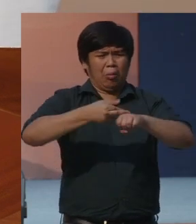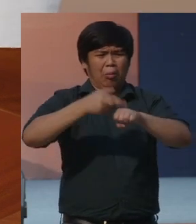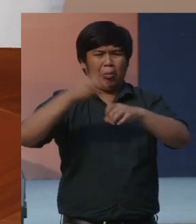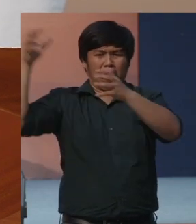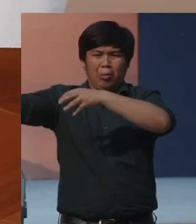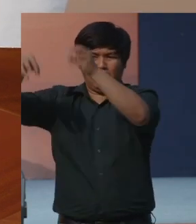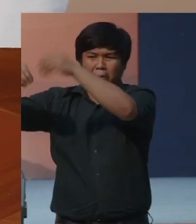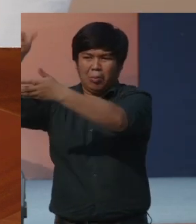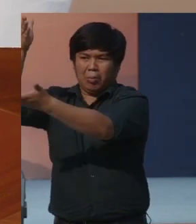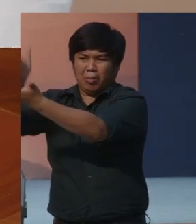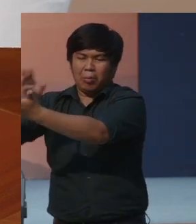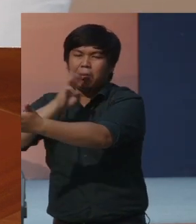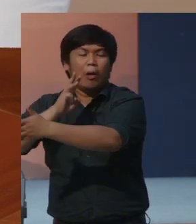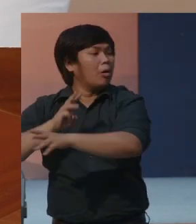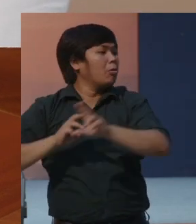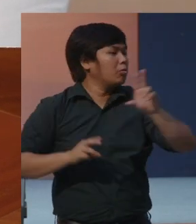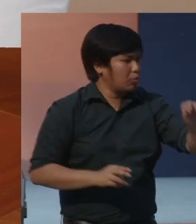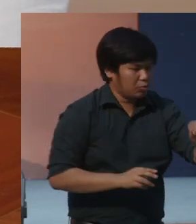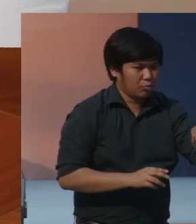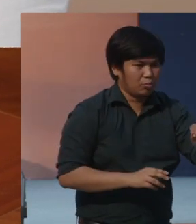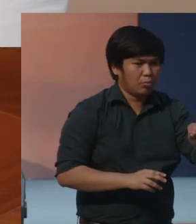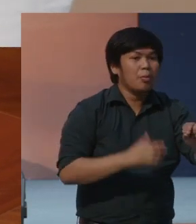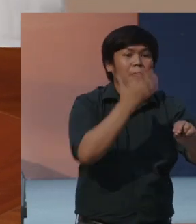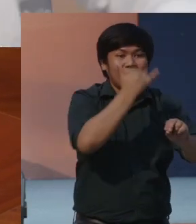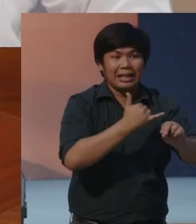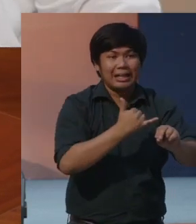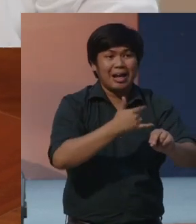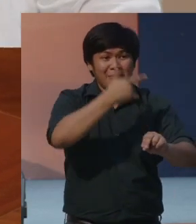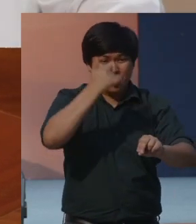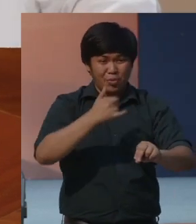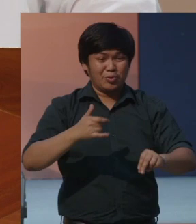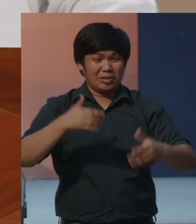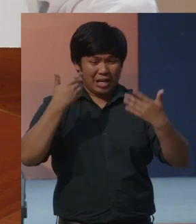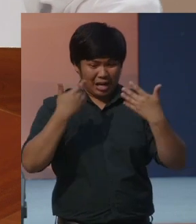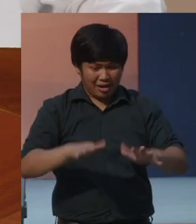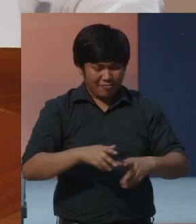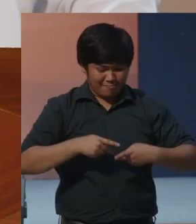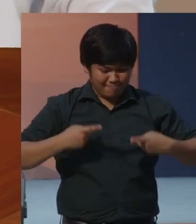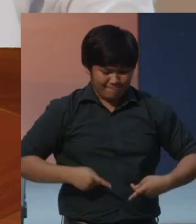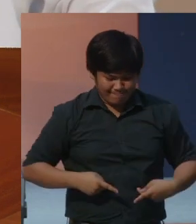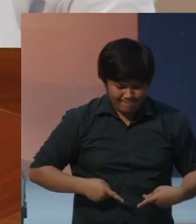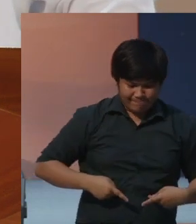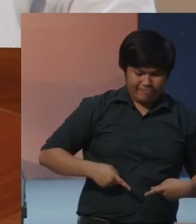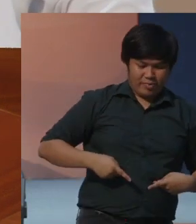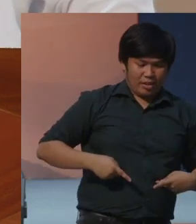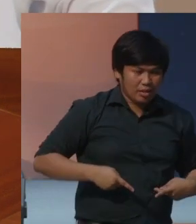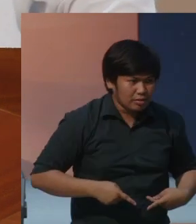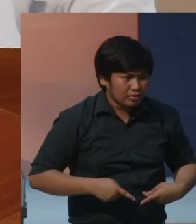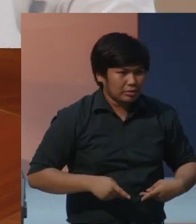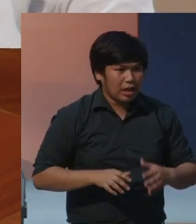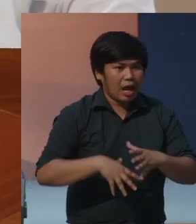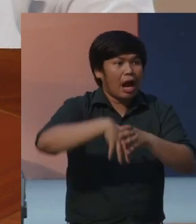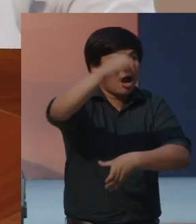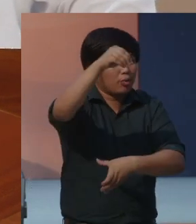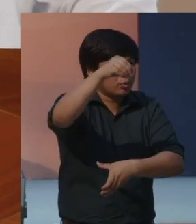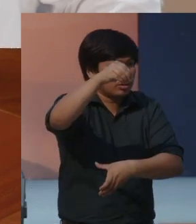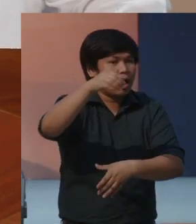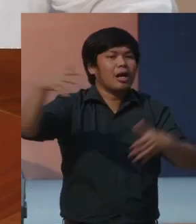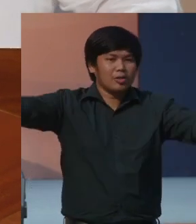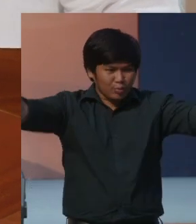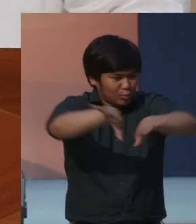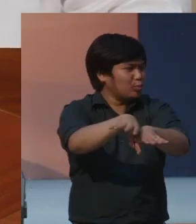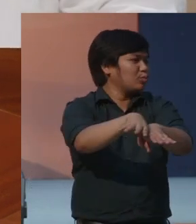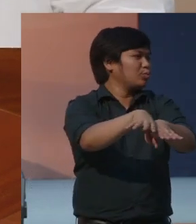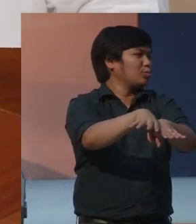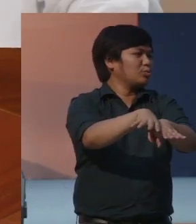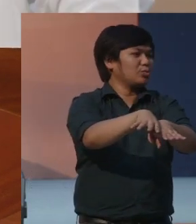Hinawakan talaga ng Panginoon ang tubig. Kaya natuyo yung buong ilog at nakatawid ang buong Israel. Ang Diyos natin